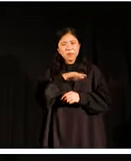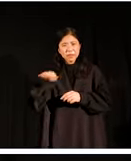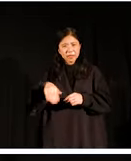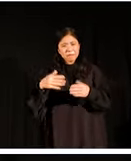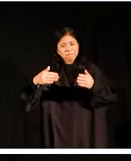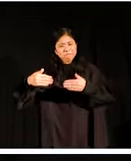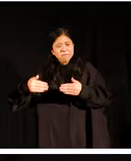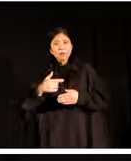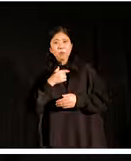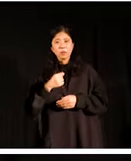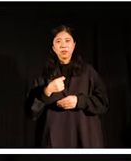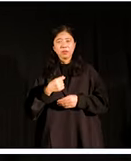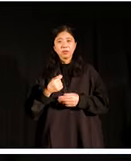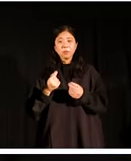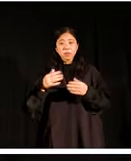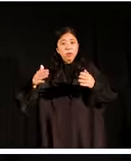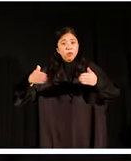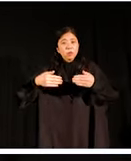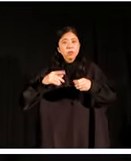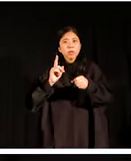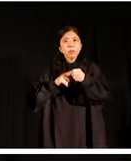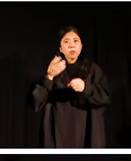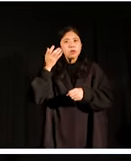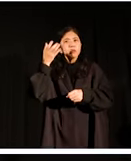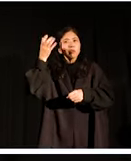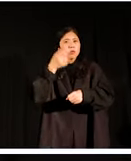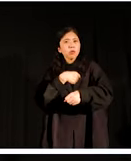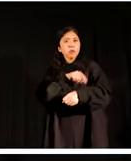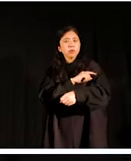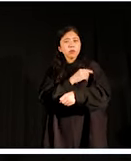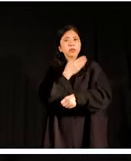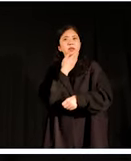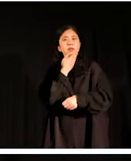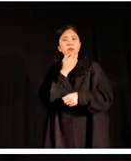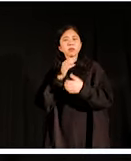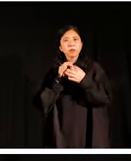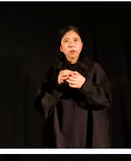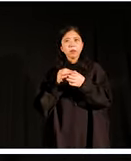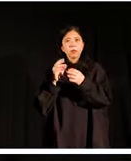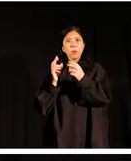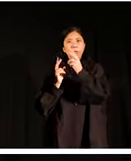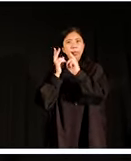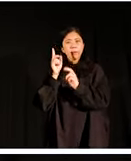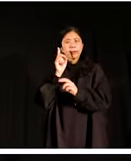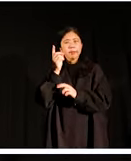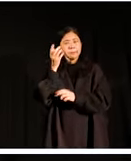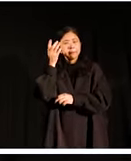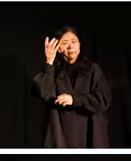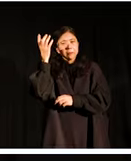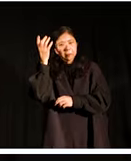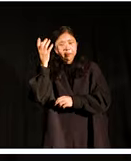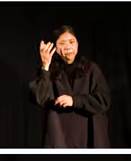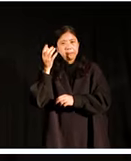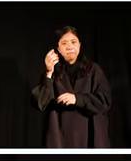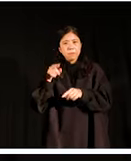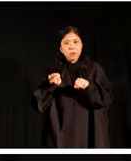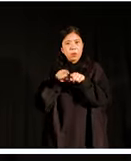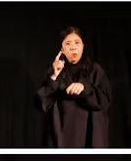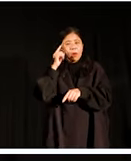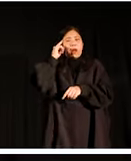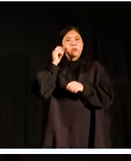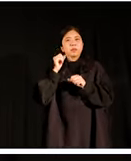共感のためには想像力が必要なので是非沖縄のことを想像してそして共感してで何